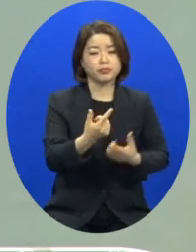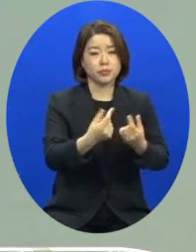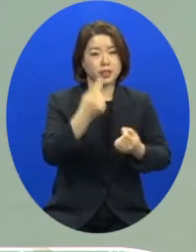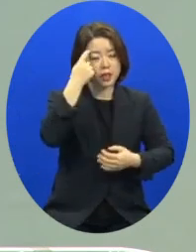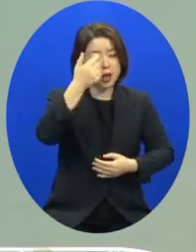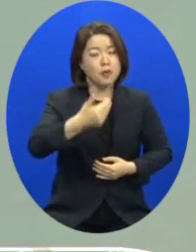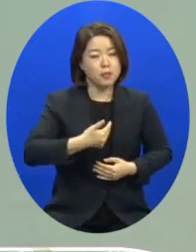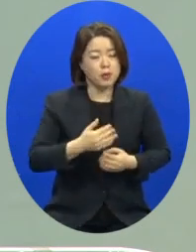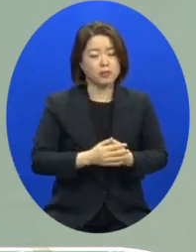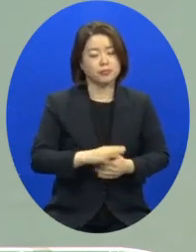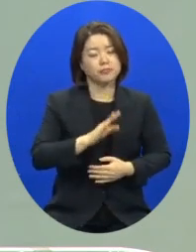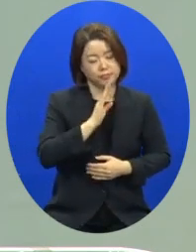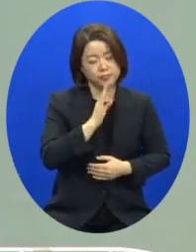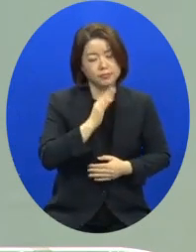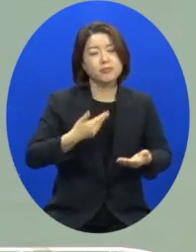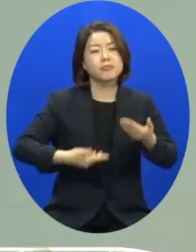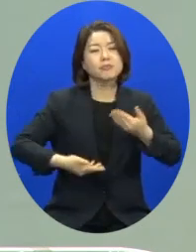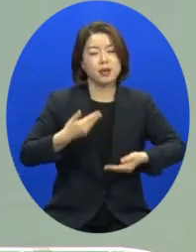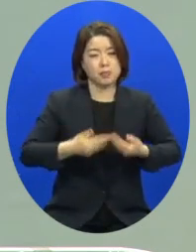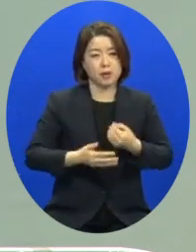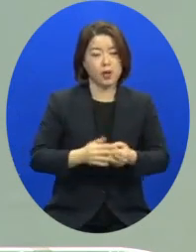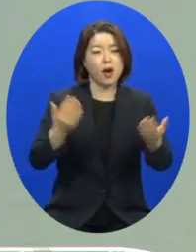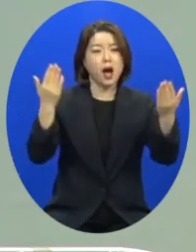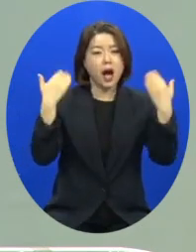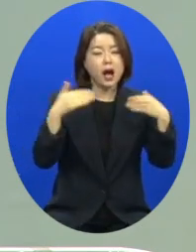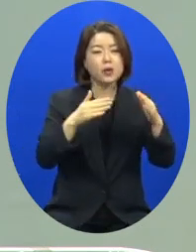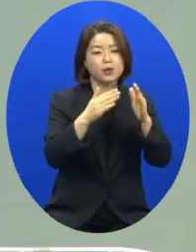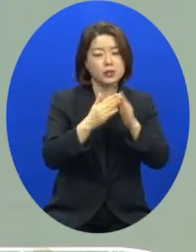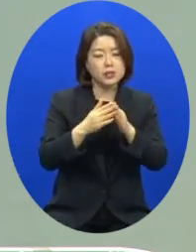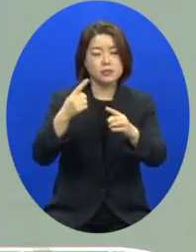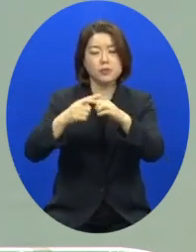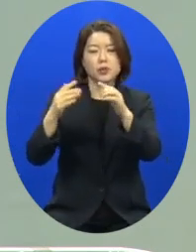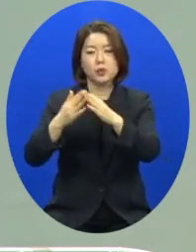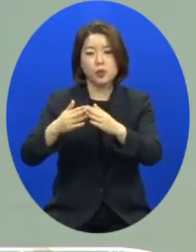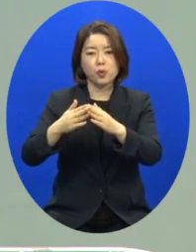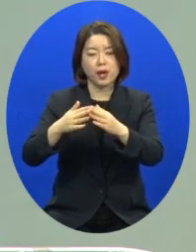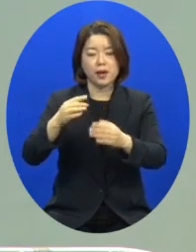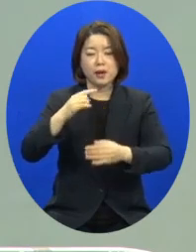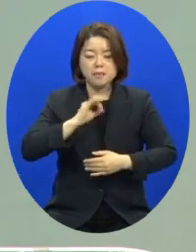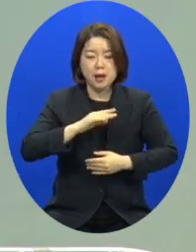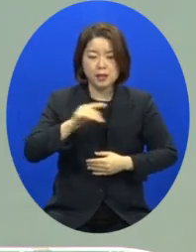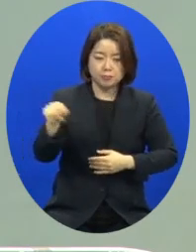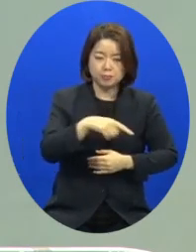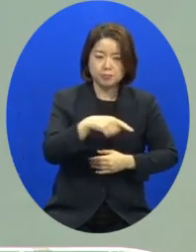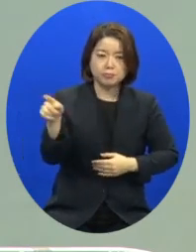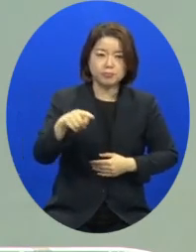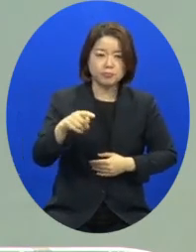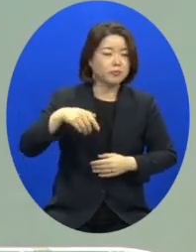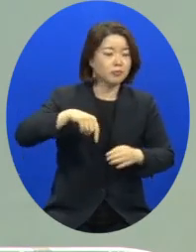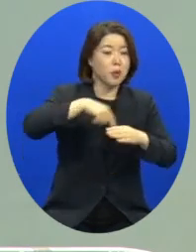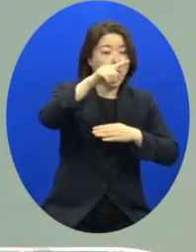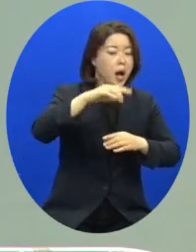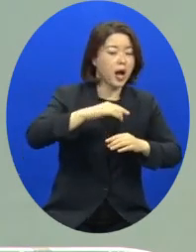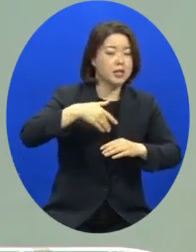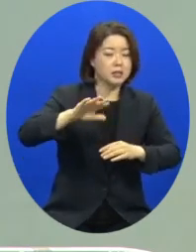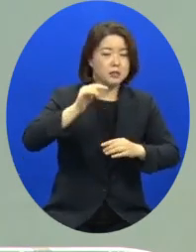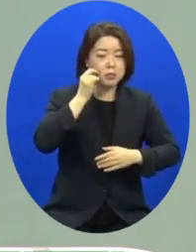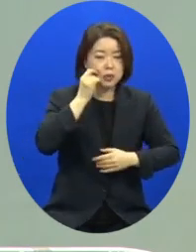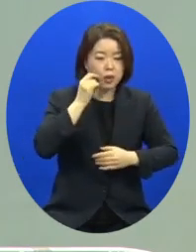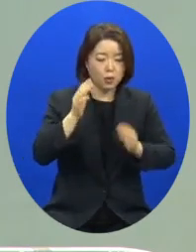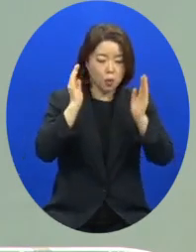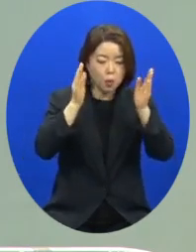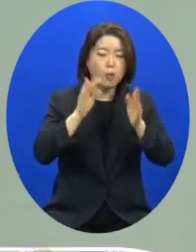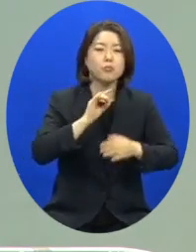물으시기에, 예, 바빠요. 학교, 집, 교회 밖에는 아무데도 못 가고 공부만 하고 있어요.